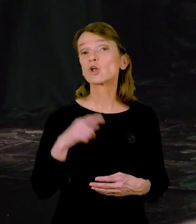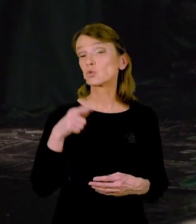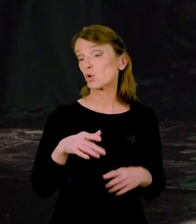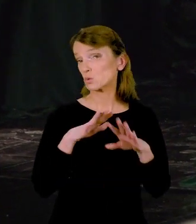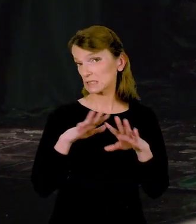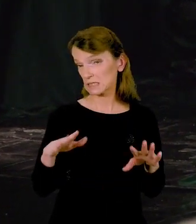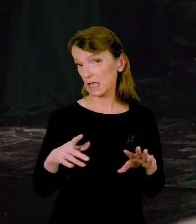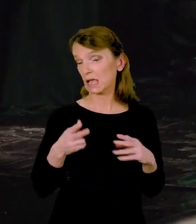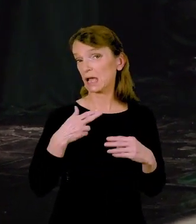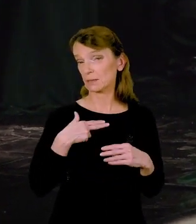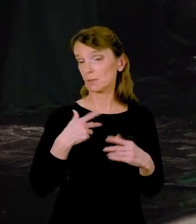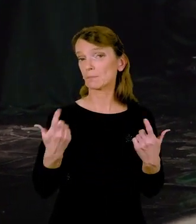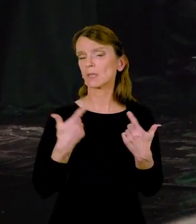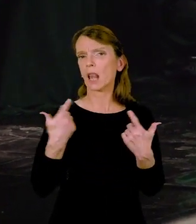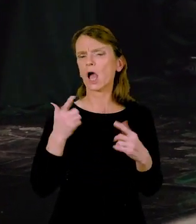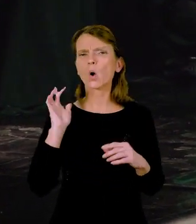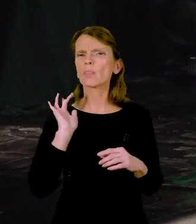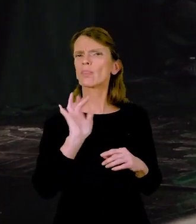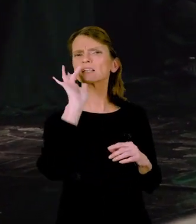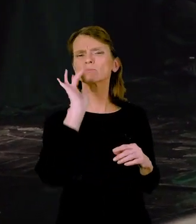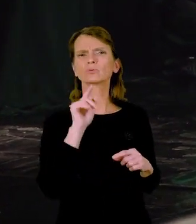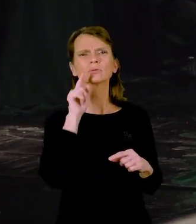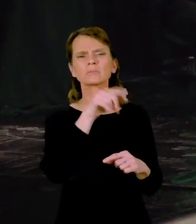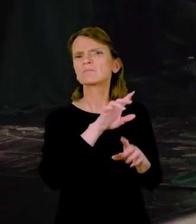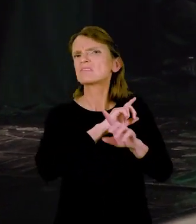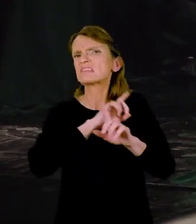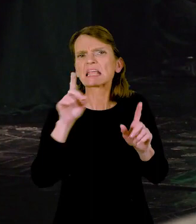To je vse, kar imam, da lahko nasprotujem nesmislu.